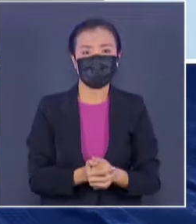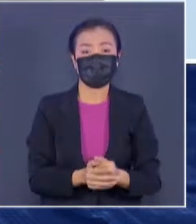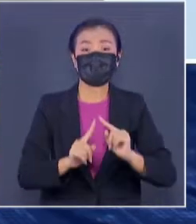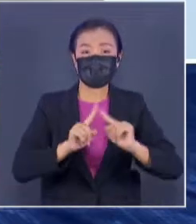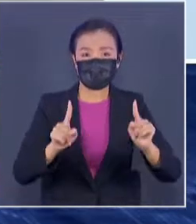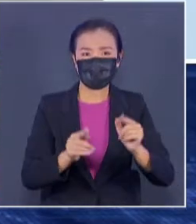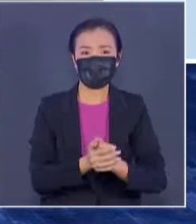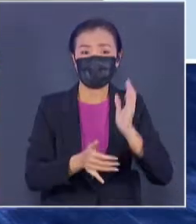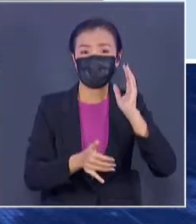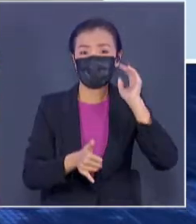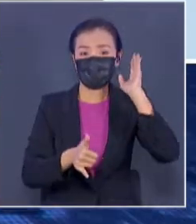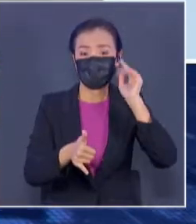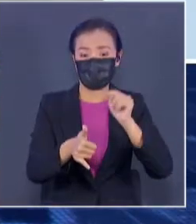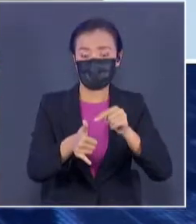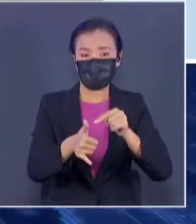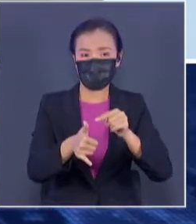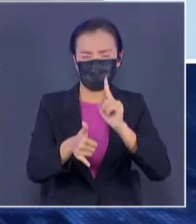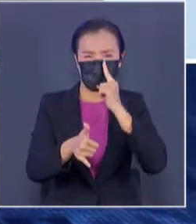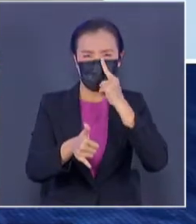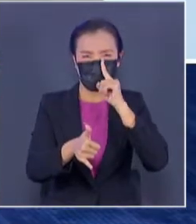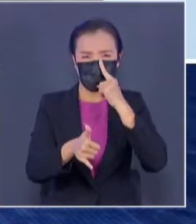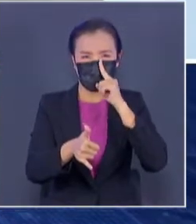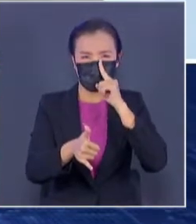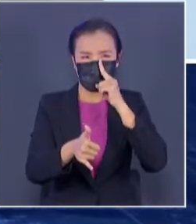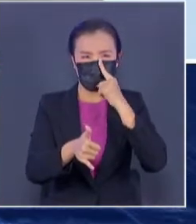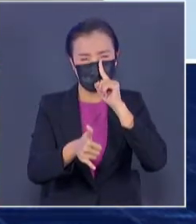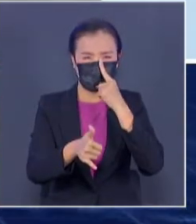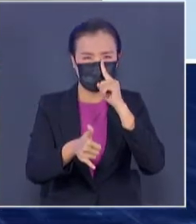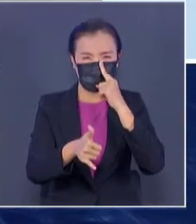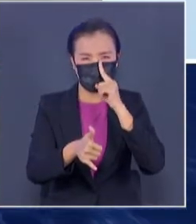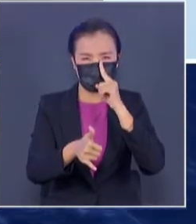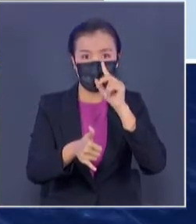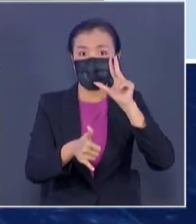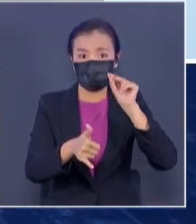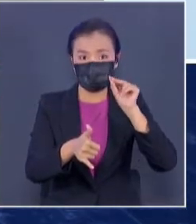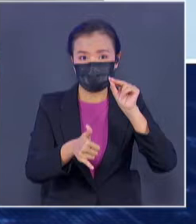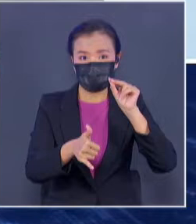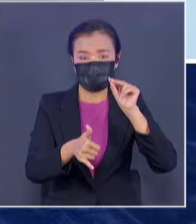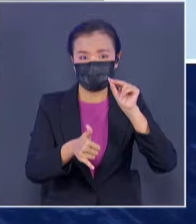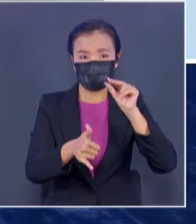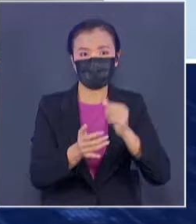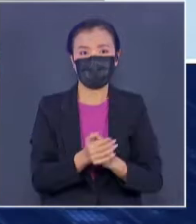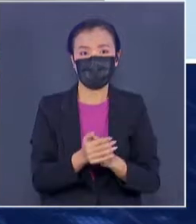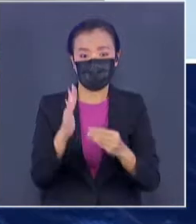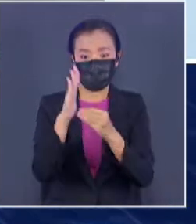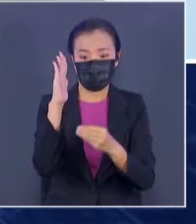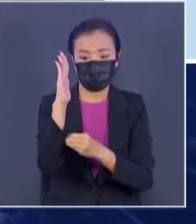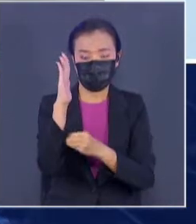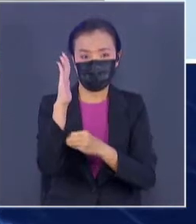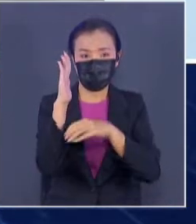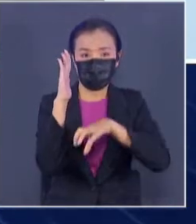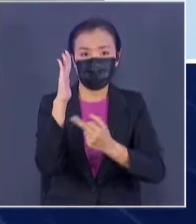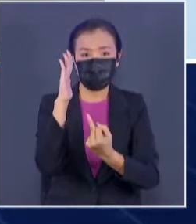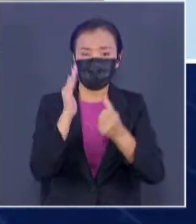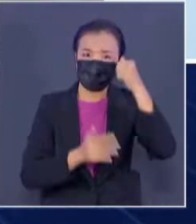ต่ในกรณีของนักท่องเที่ยวรายนี้ปั่นหาเชื้อถึง30 วงรอบแล้วยิ่งไปถึงสมุย 2-3 วันเนี่ยเ